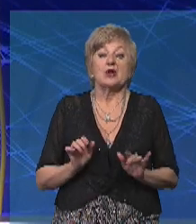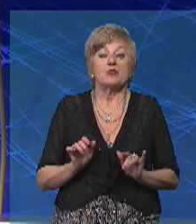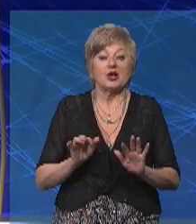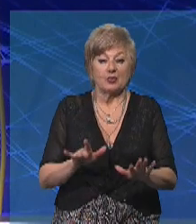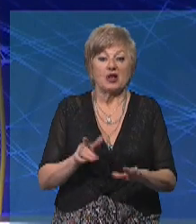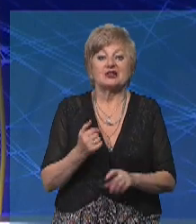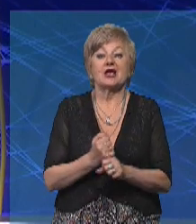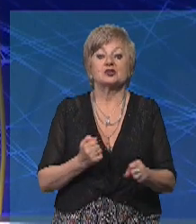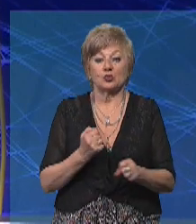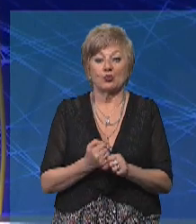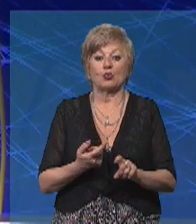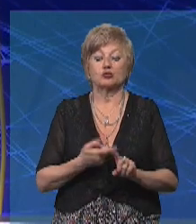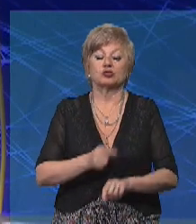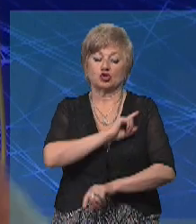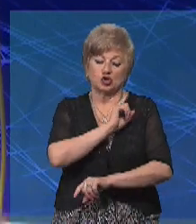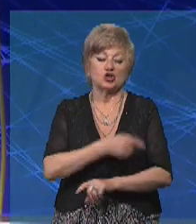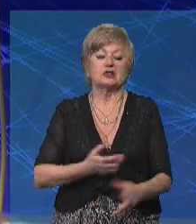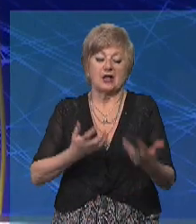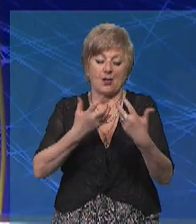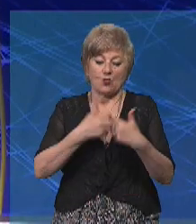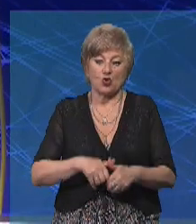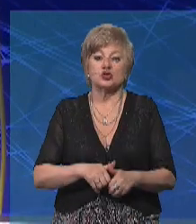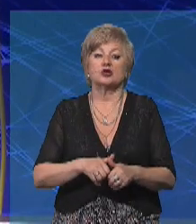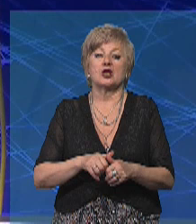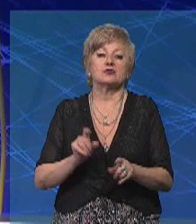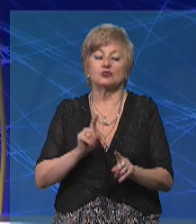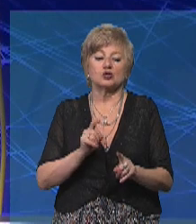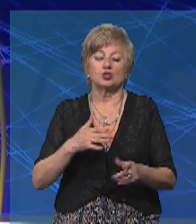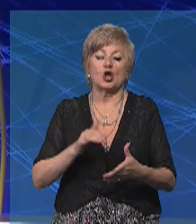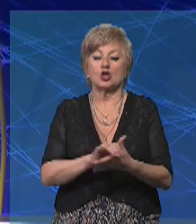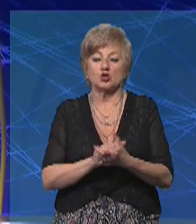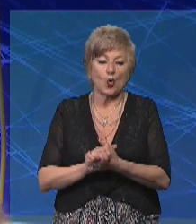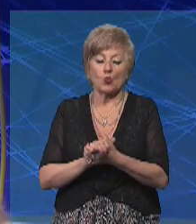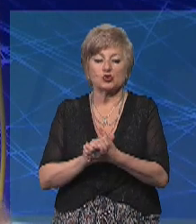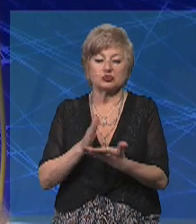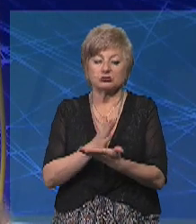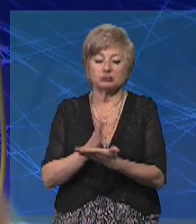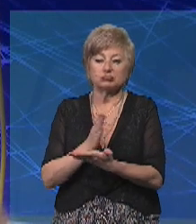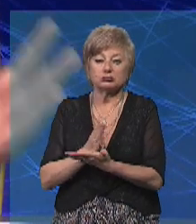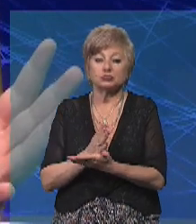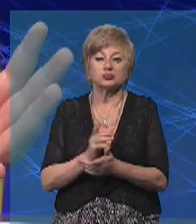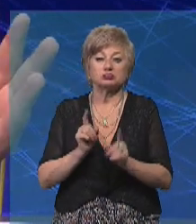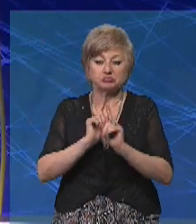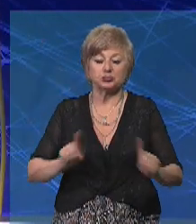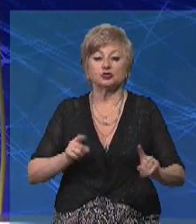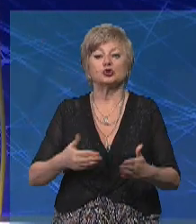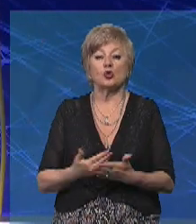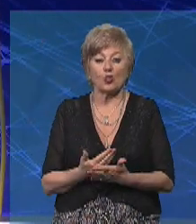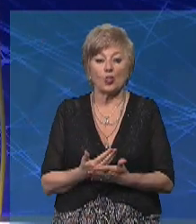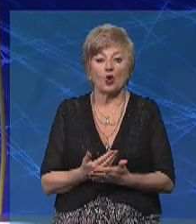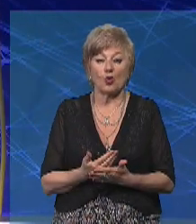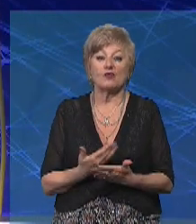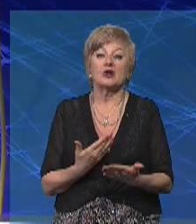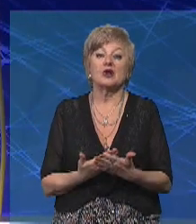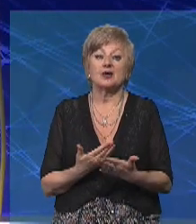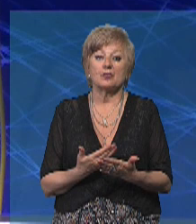нас працювала така дуже потужна машина, яка прокачувала наше суспільство. Запит на щось таке ось, ну, нове. Якщо б,